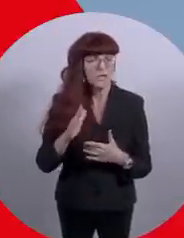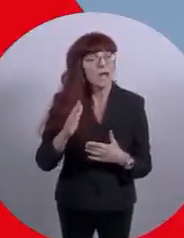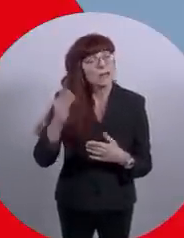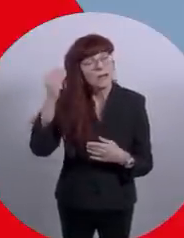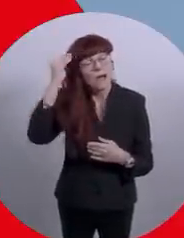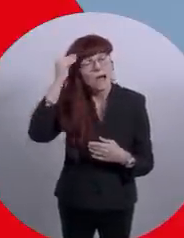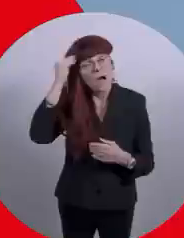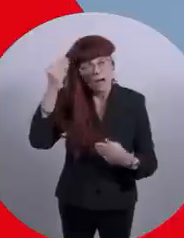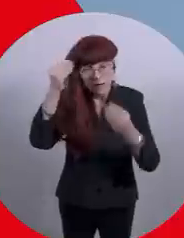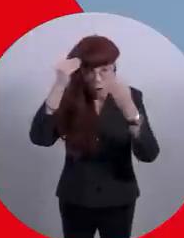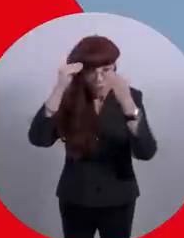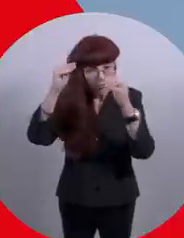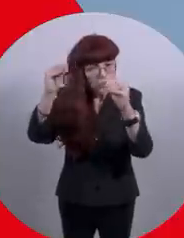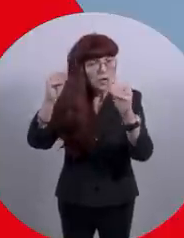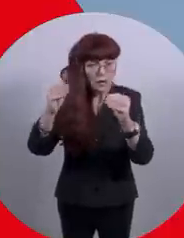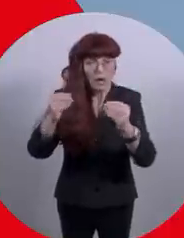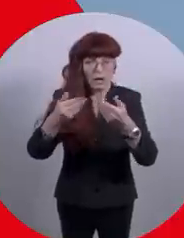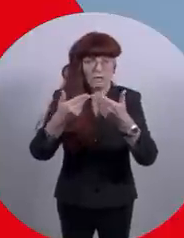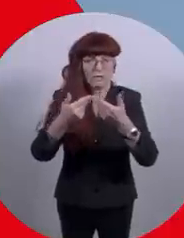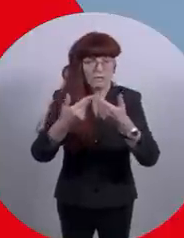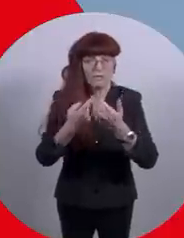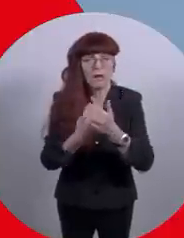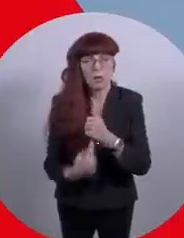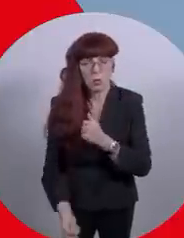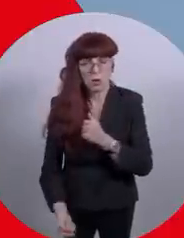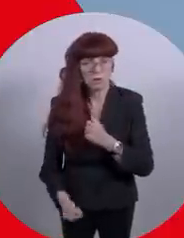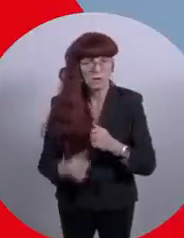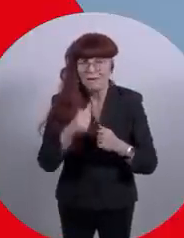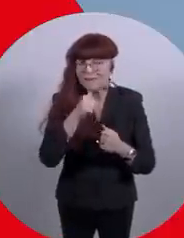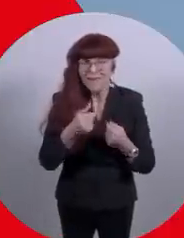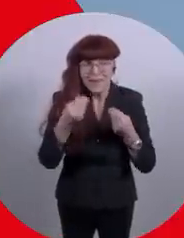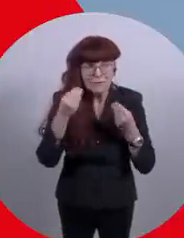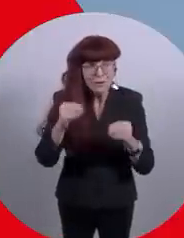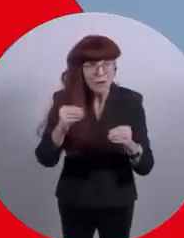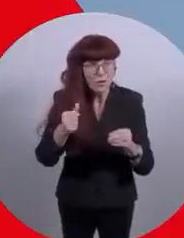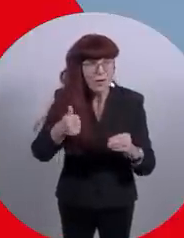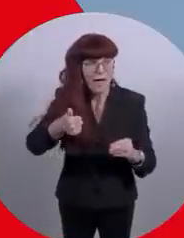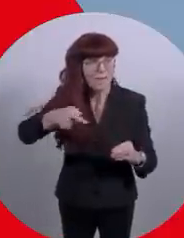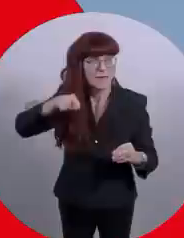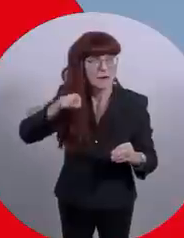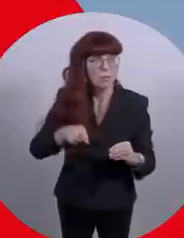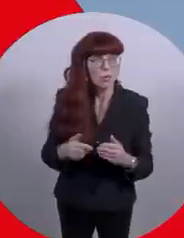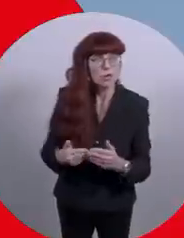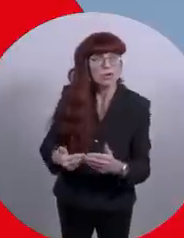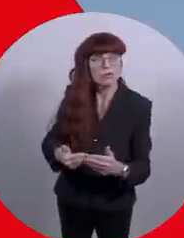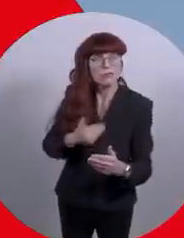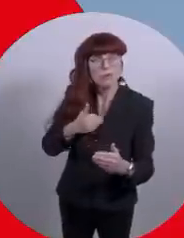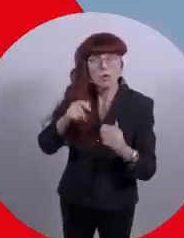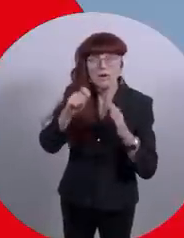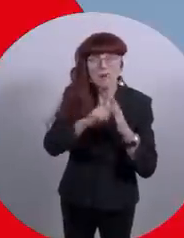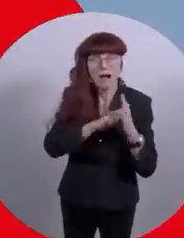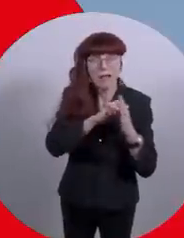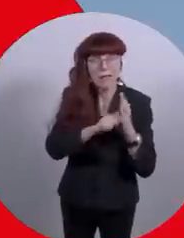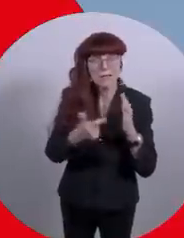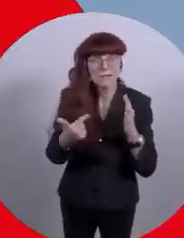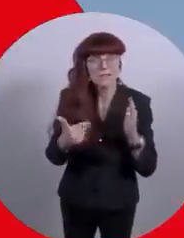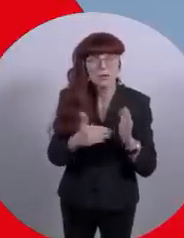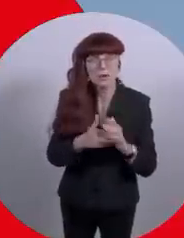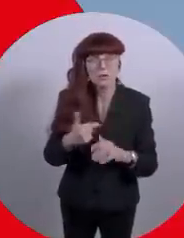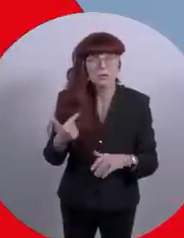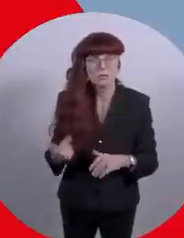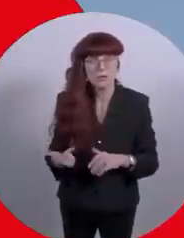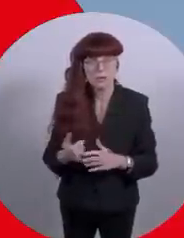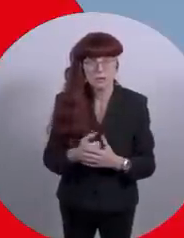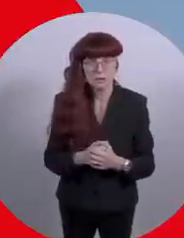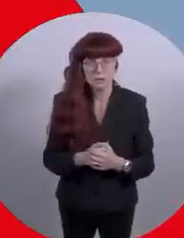da ich gesehen das ist kein Vertrauen gibt das war ein paar Monate vor den Wahlen 2020 die haben sich